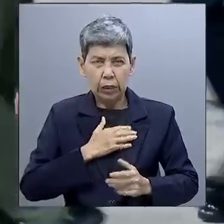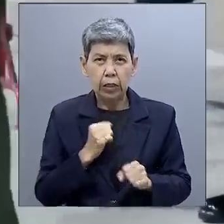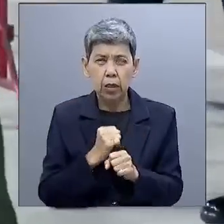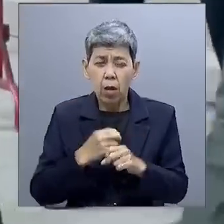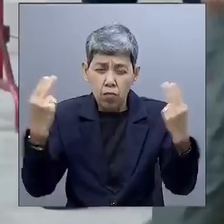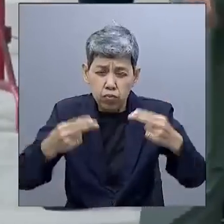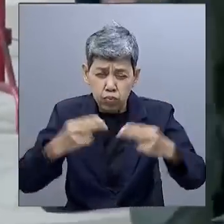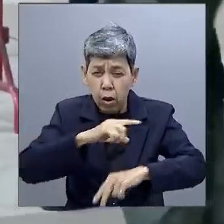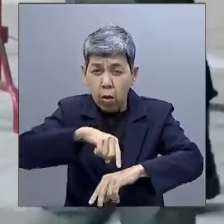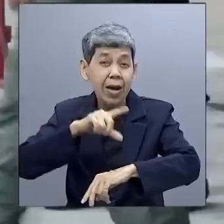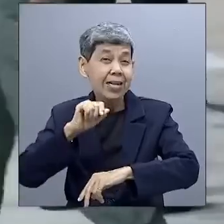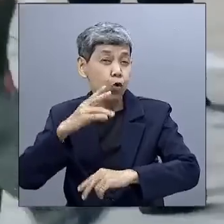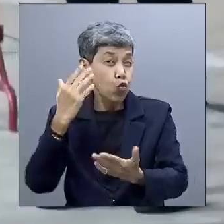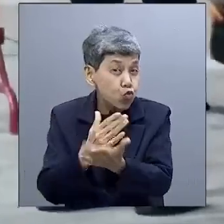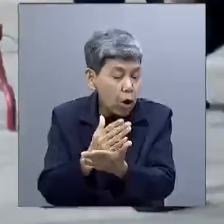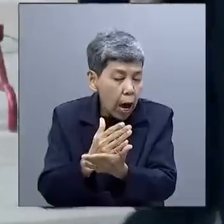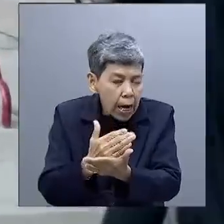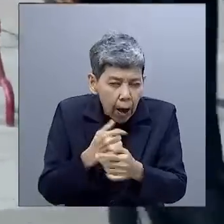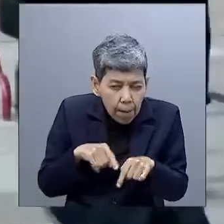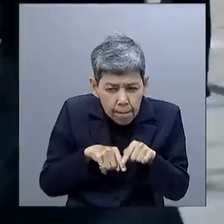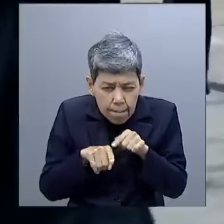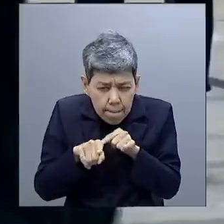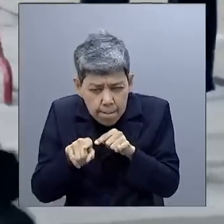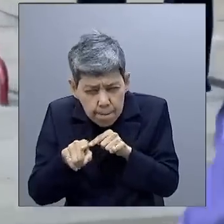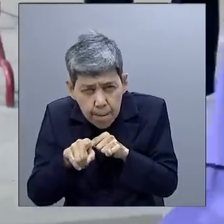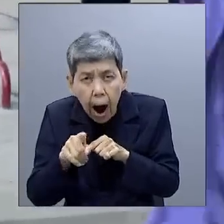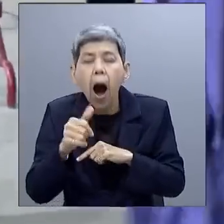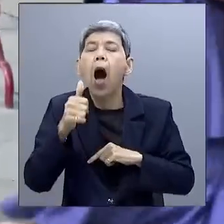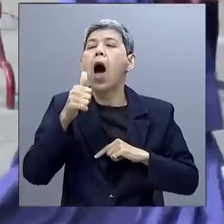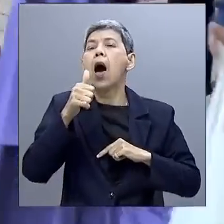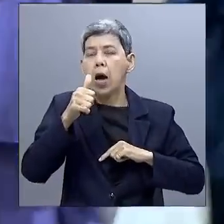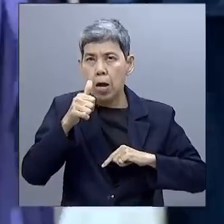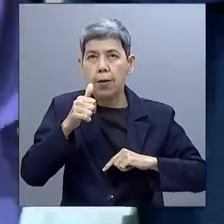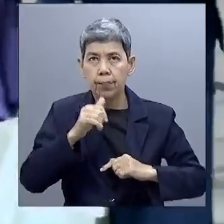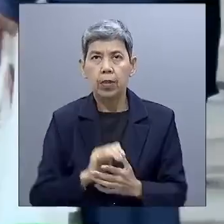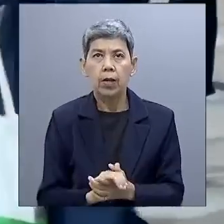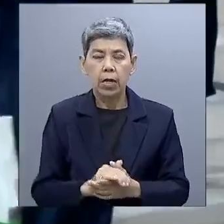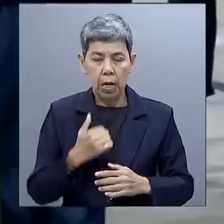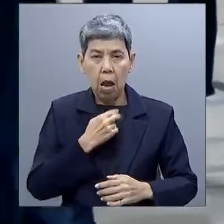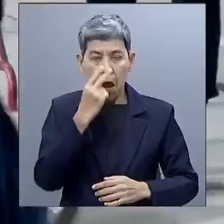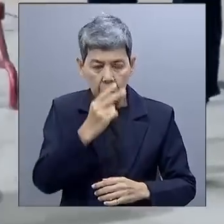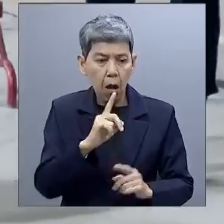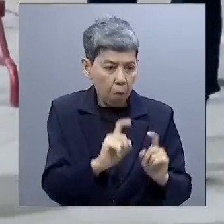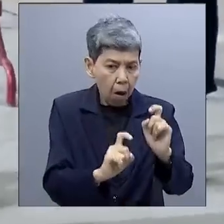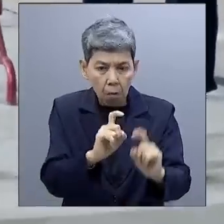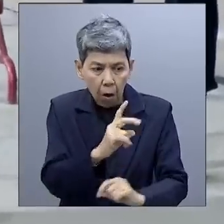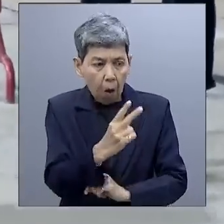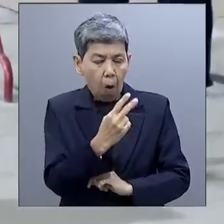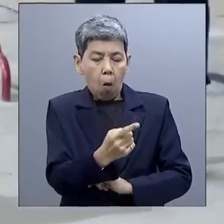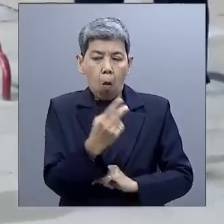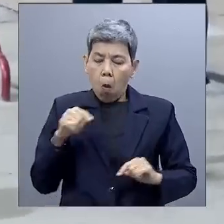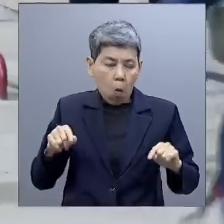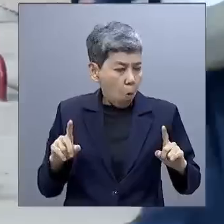หยุดสู้รบ 72ชั่วโมงนี่แหละที่พยายามหนีอาการออกมาจำได้นะคะระหว่างทางเนี่ยเจอคนเสียชีวิต 2ข้างทาง